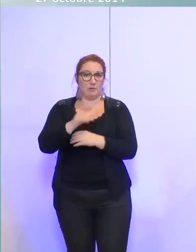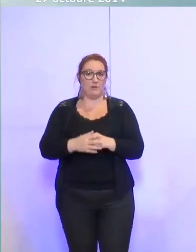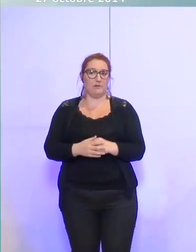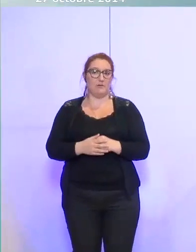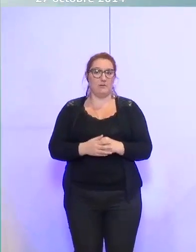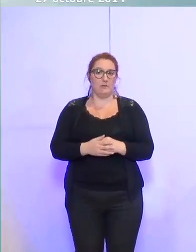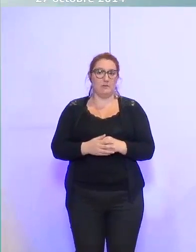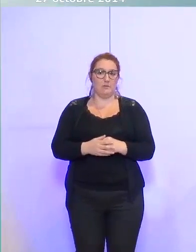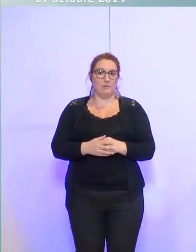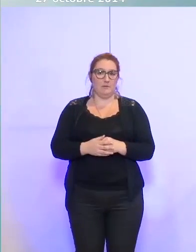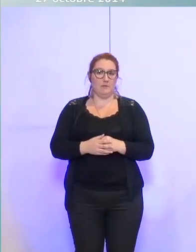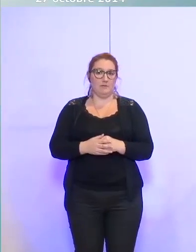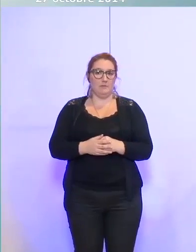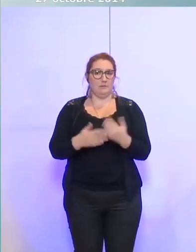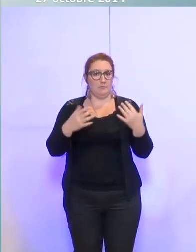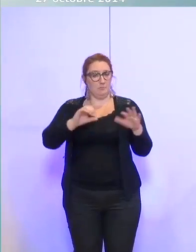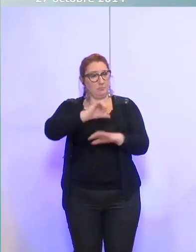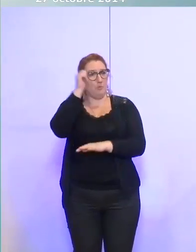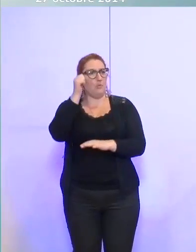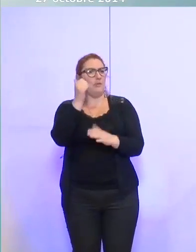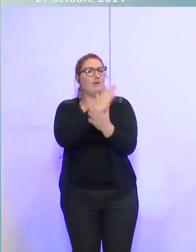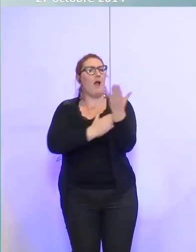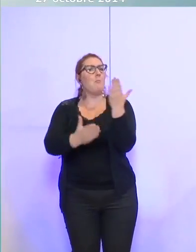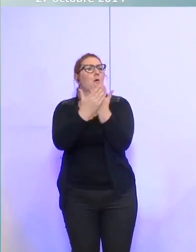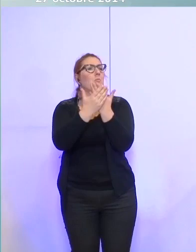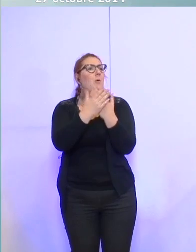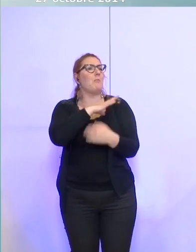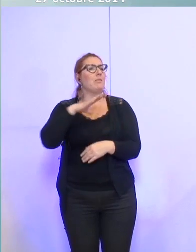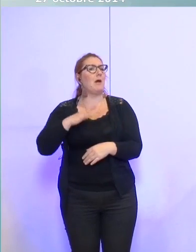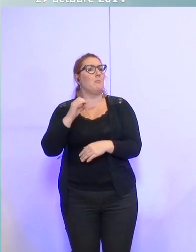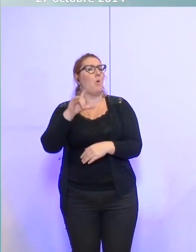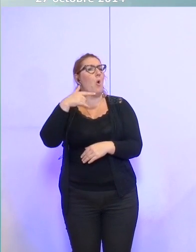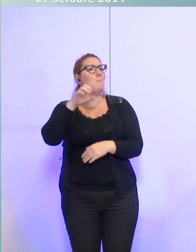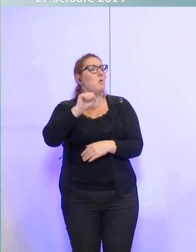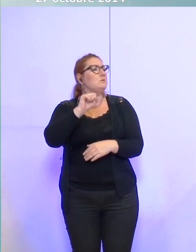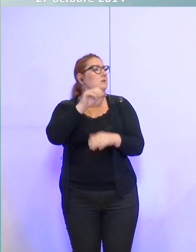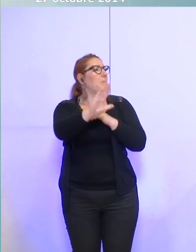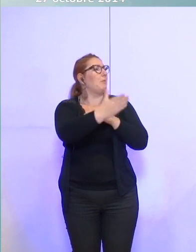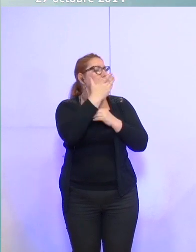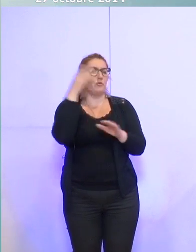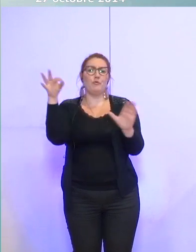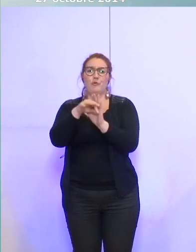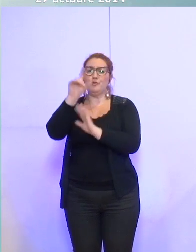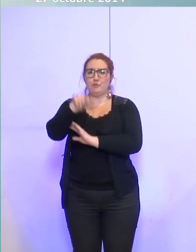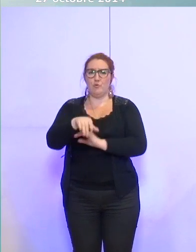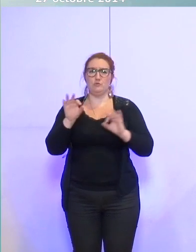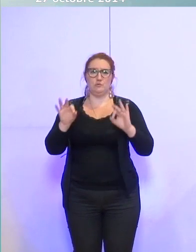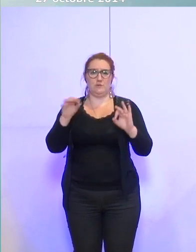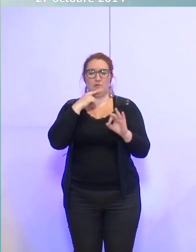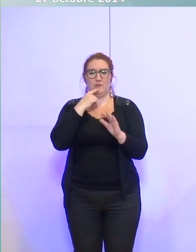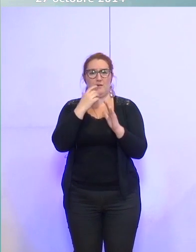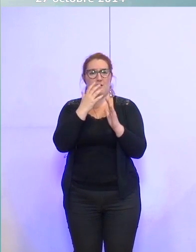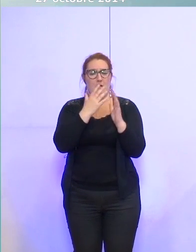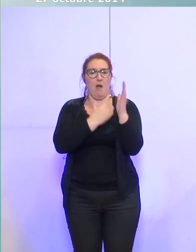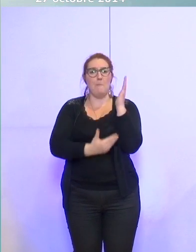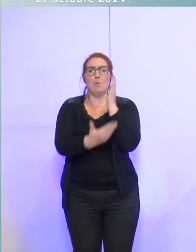Alors, il faut d'abord voter l'amendement qui a été présenté par Madame Olmos. Effectivement, donc je mets aux voix l'amendement,